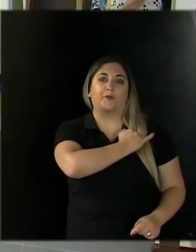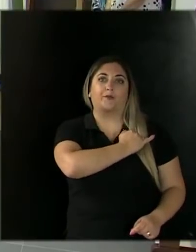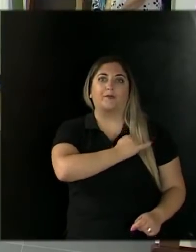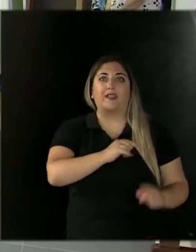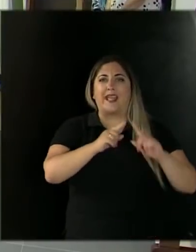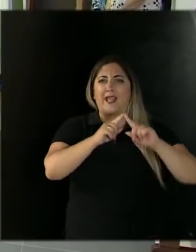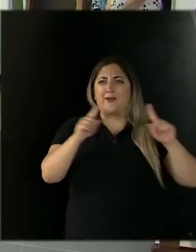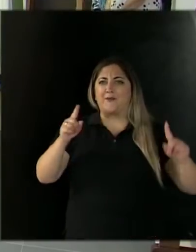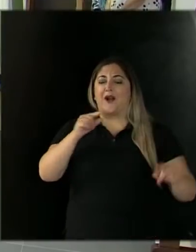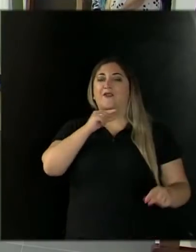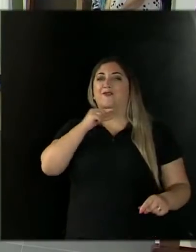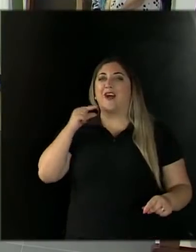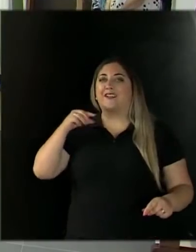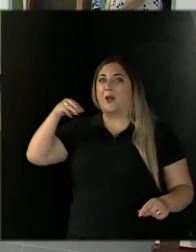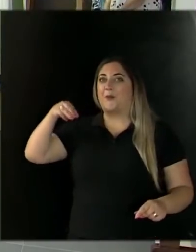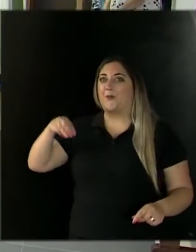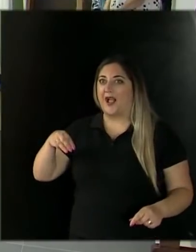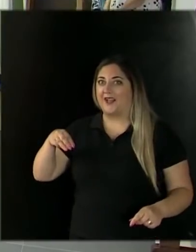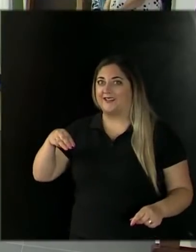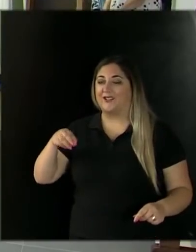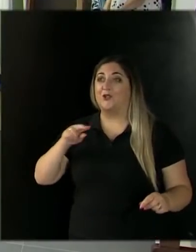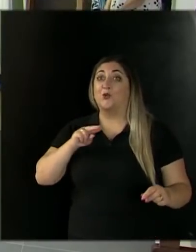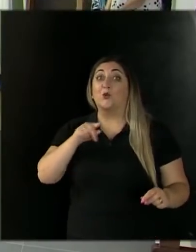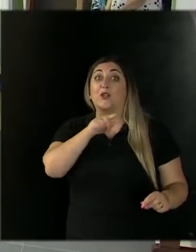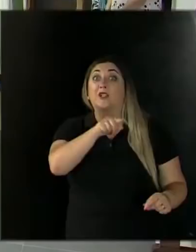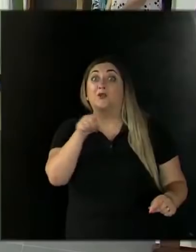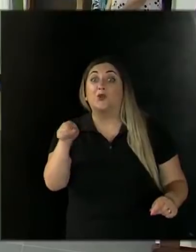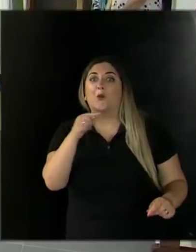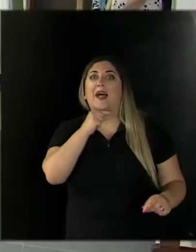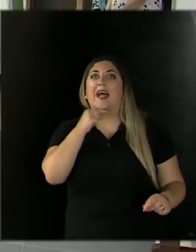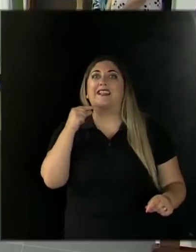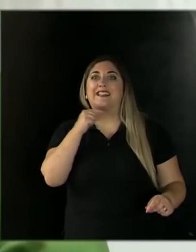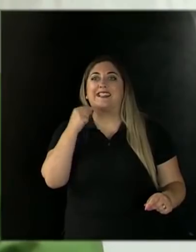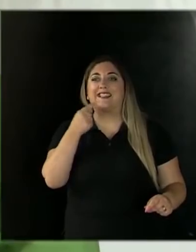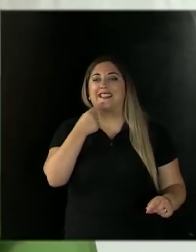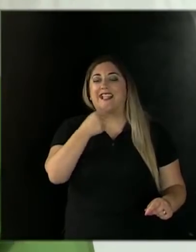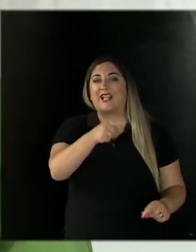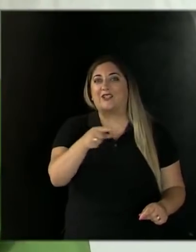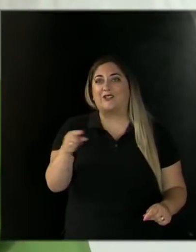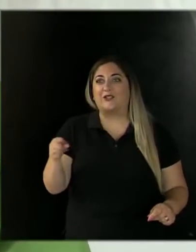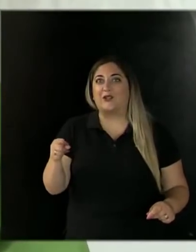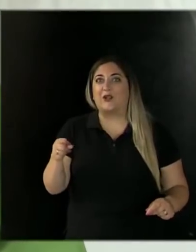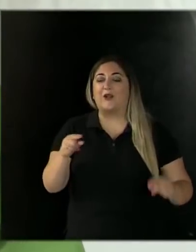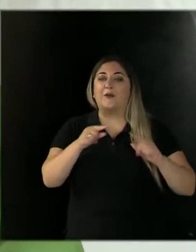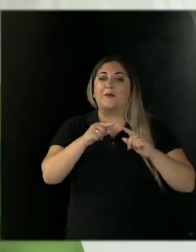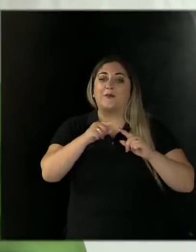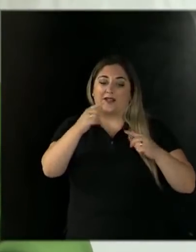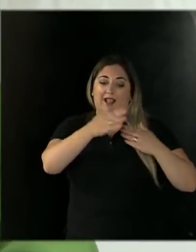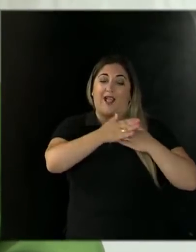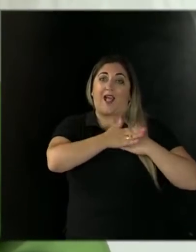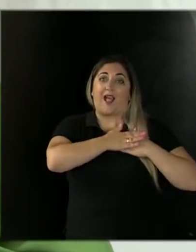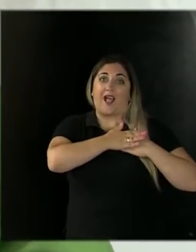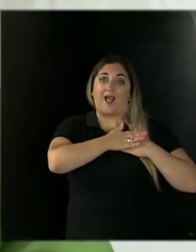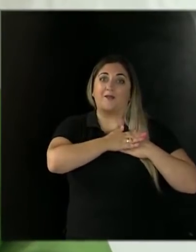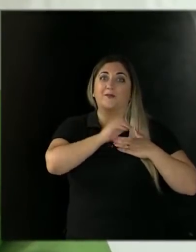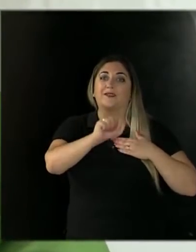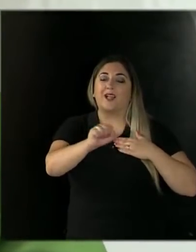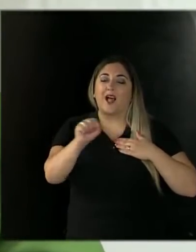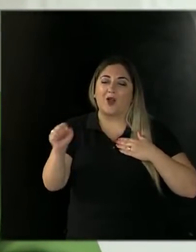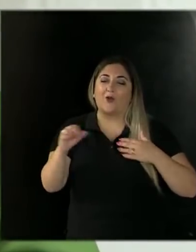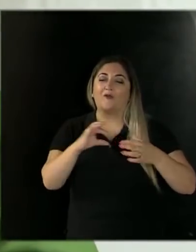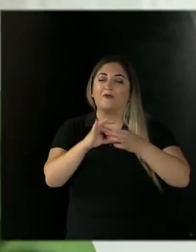Father Martin u intom eżis saċerdoti nissuġġerilkom li fil-qalb tagħkom illum aħna wkoll